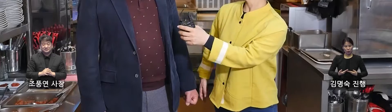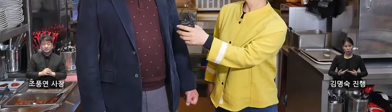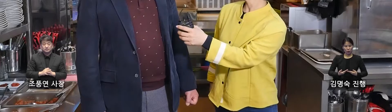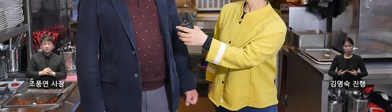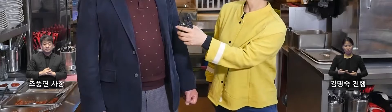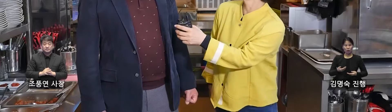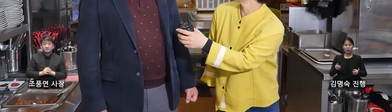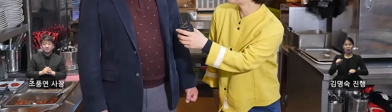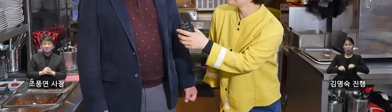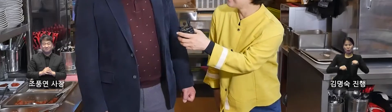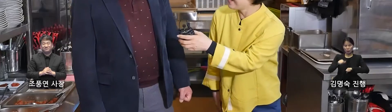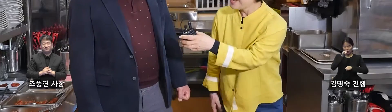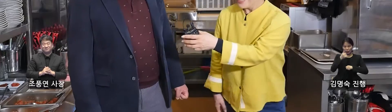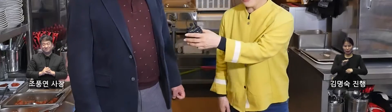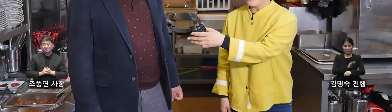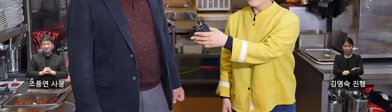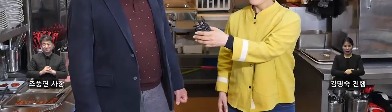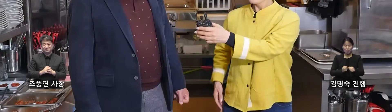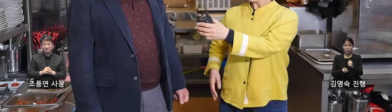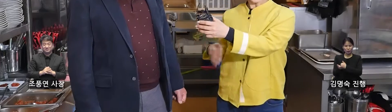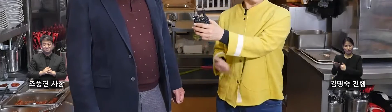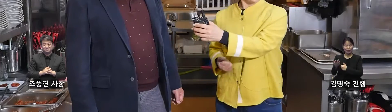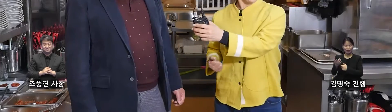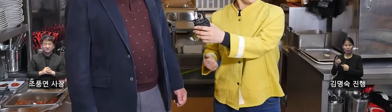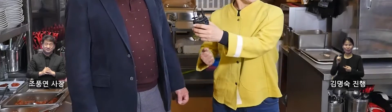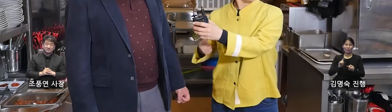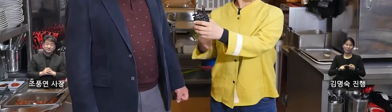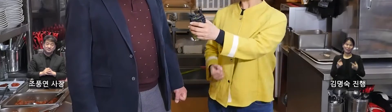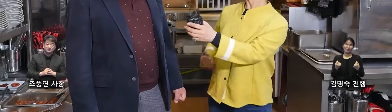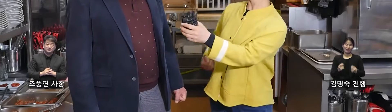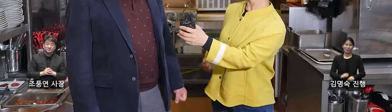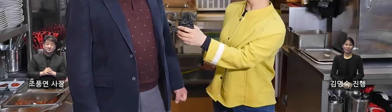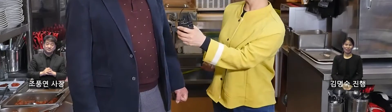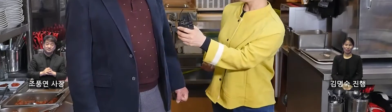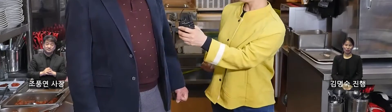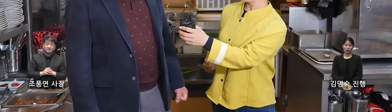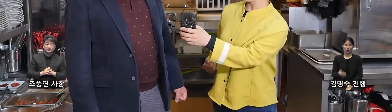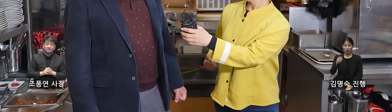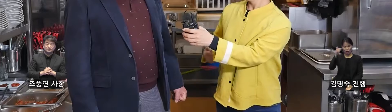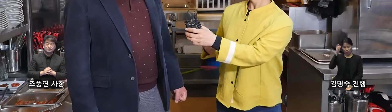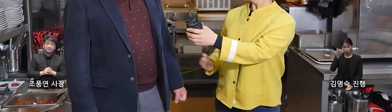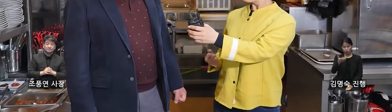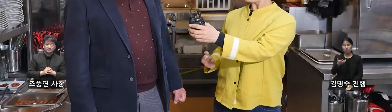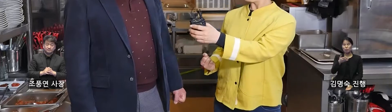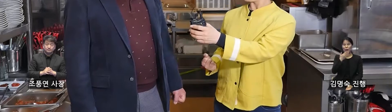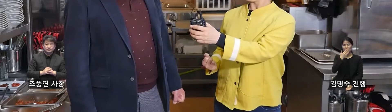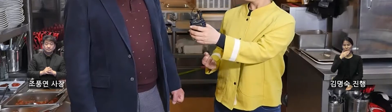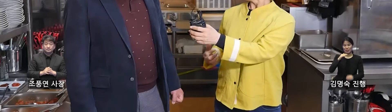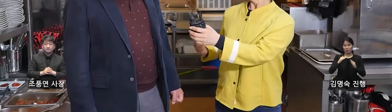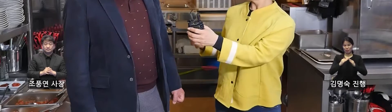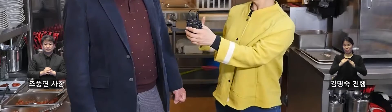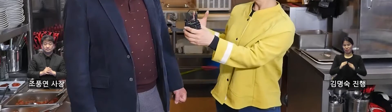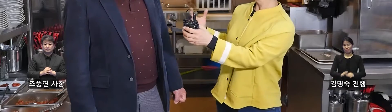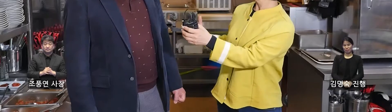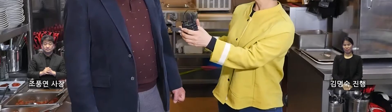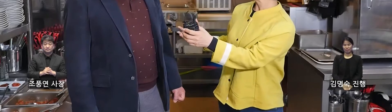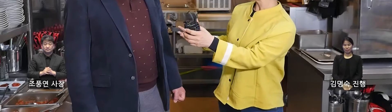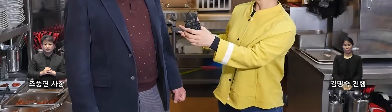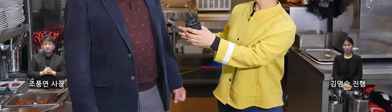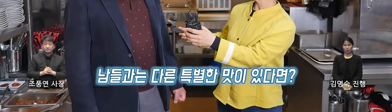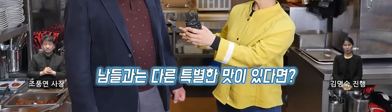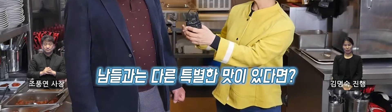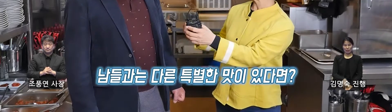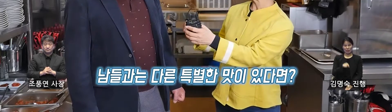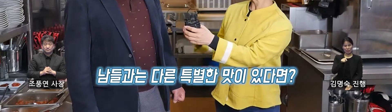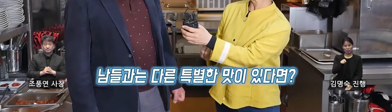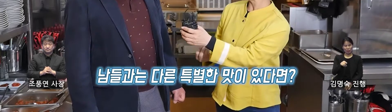잘들 알아채는지 모르겠어요. 자, 근데 이게 국밥집입니다. 국밥집, 우리